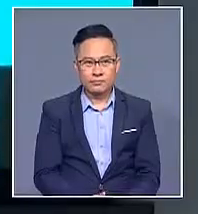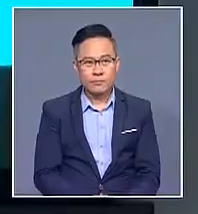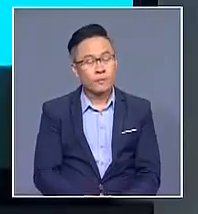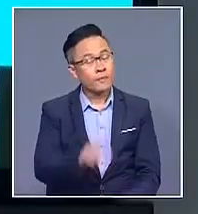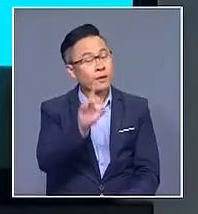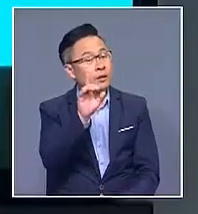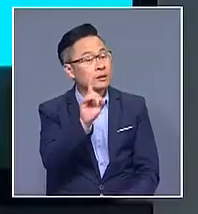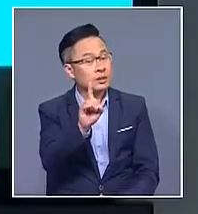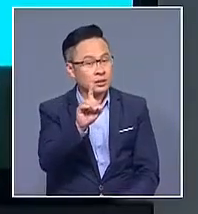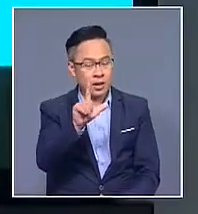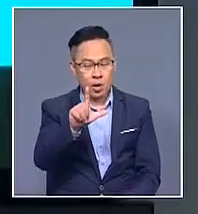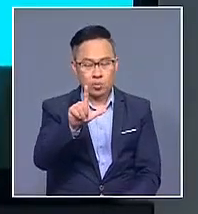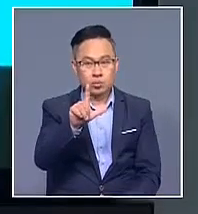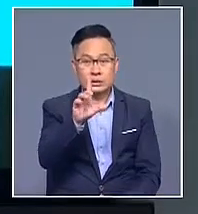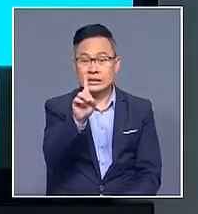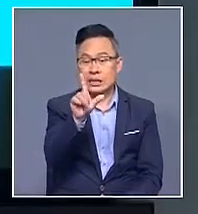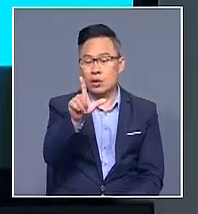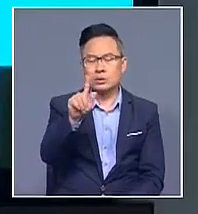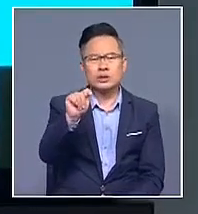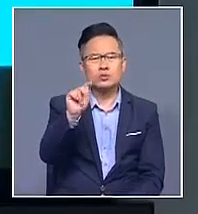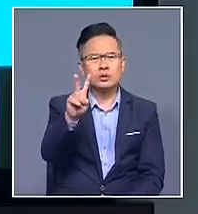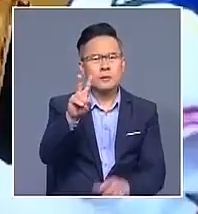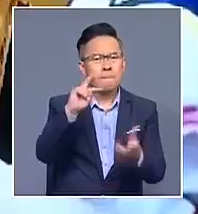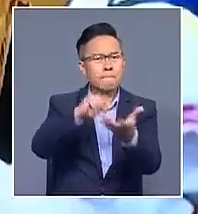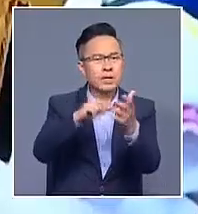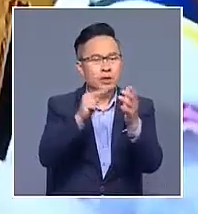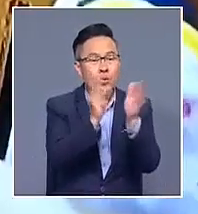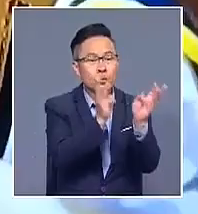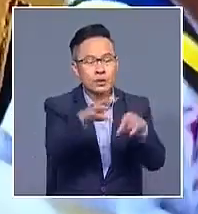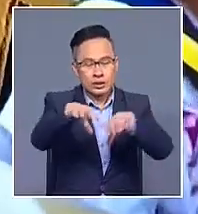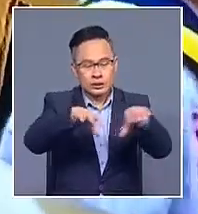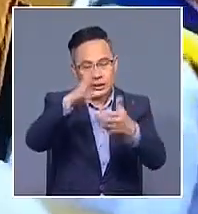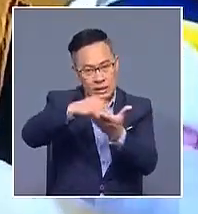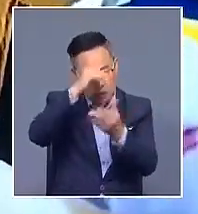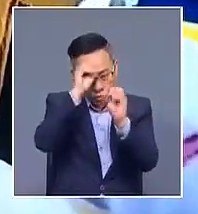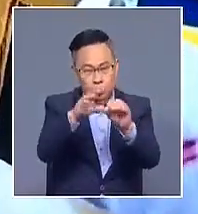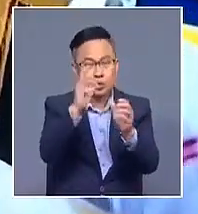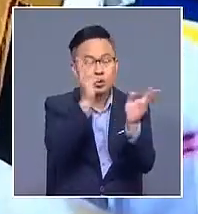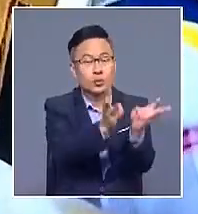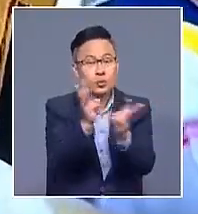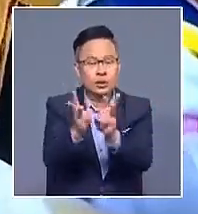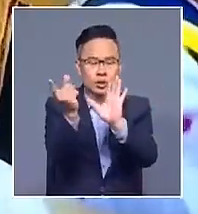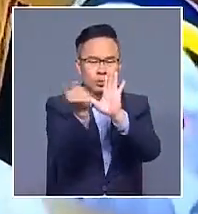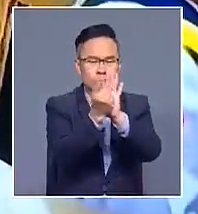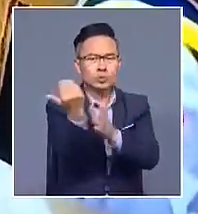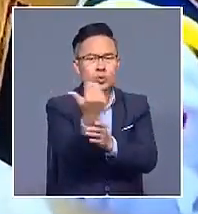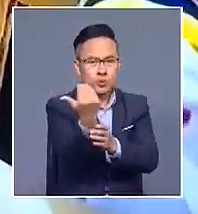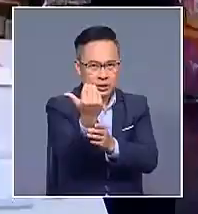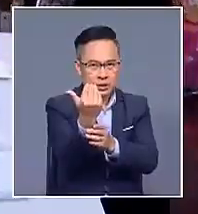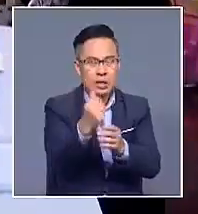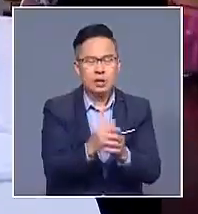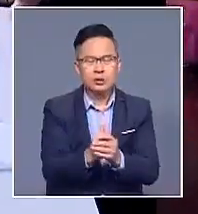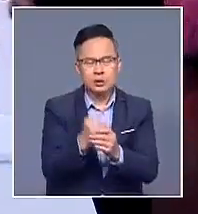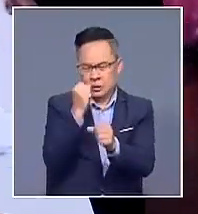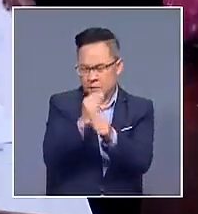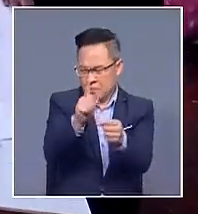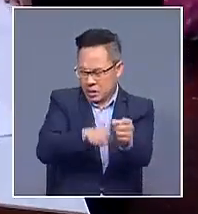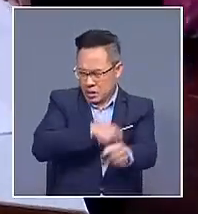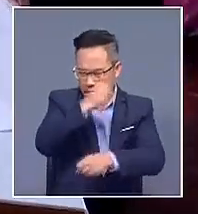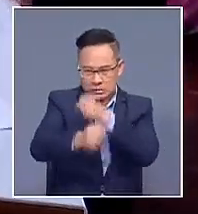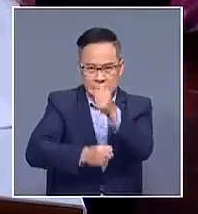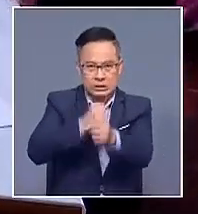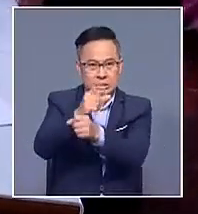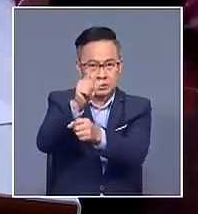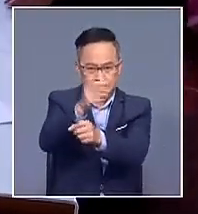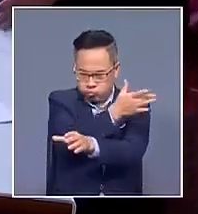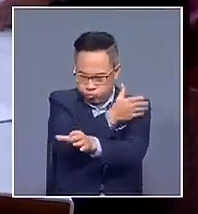ดาวทีวีเป็นการจัดการศึกษาทางไกลผ่านดาวเทียมที่ดำเนินการมาแล้วกว่า20ปีโดยน้อมนำและสานต่อโครงการพระราชดำริ